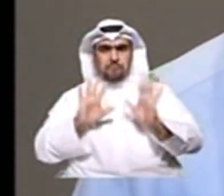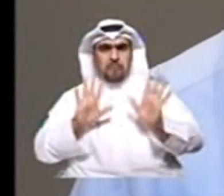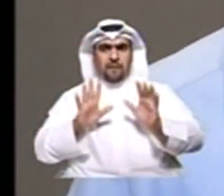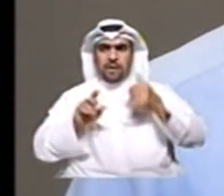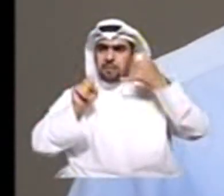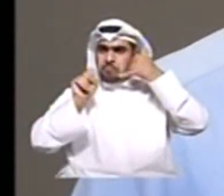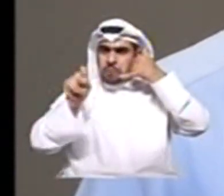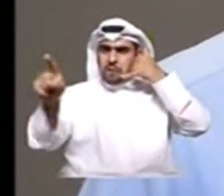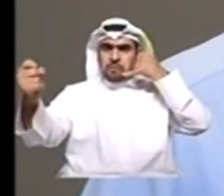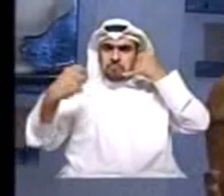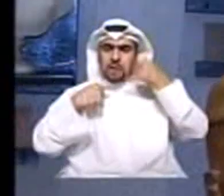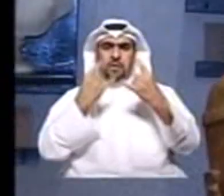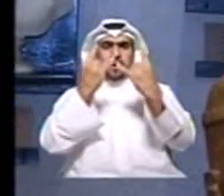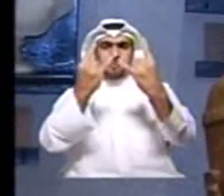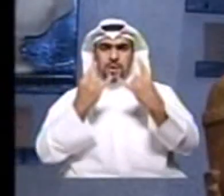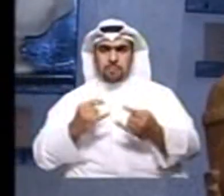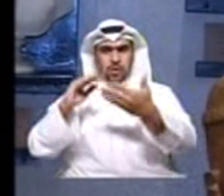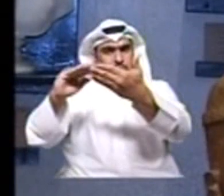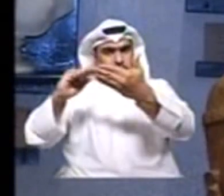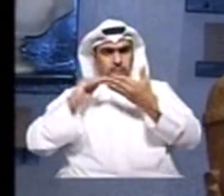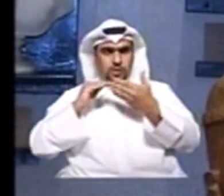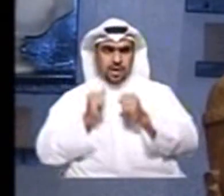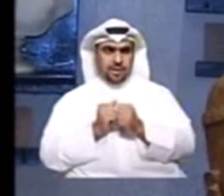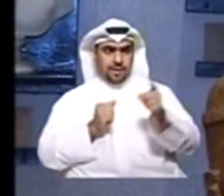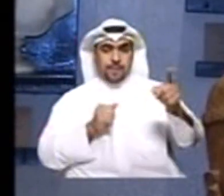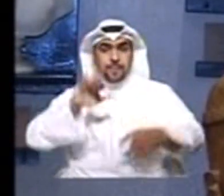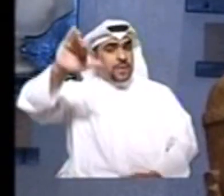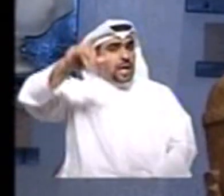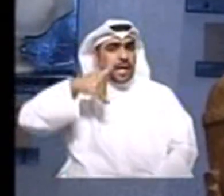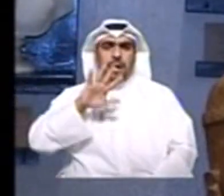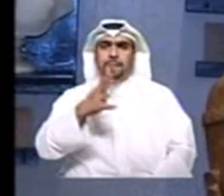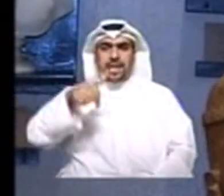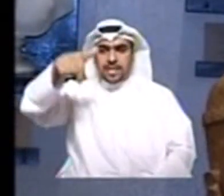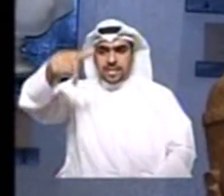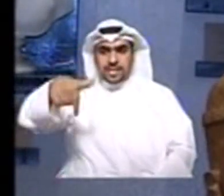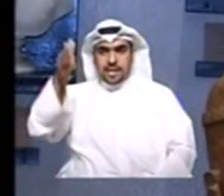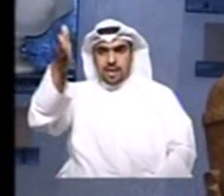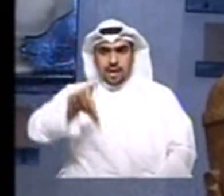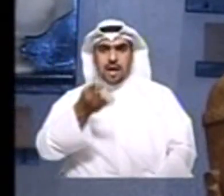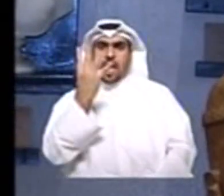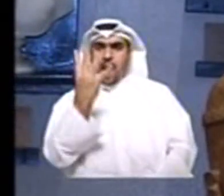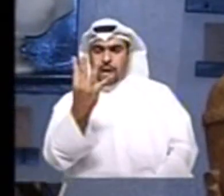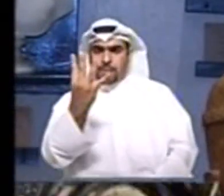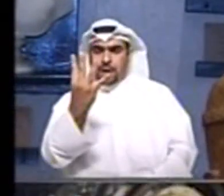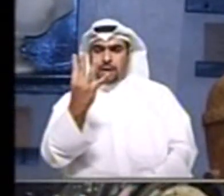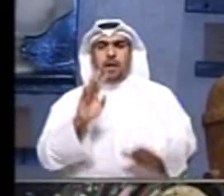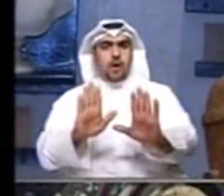الجهود اللي هم قدموها لنا. من جينا تاريخ 6/4 للآن ما واجهنا أي مشكلة بالسودان